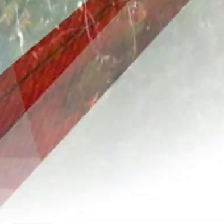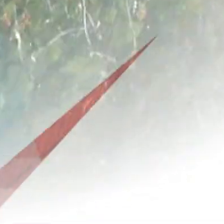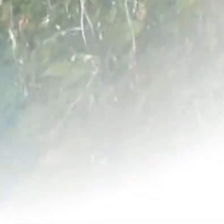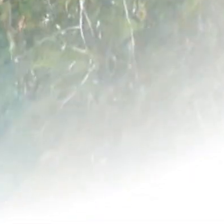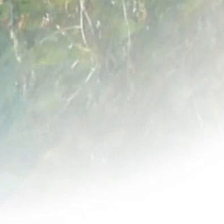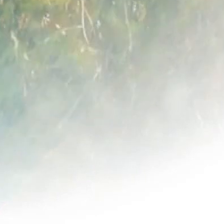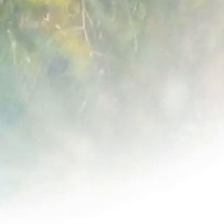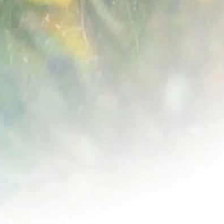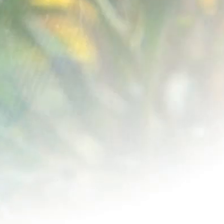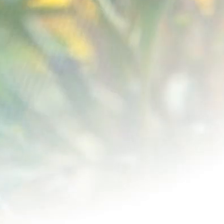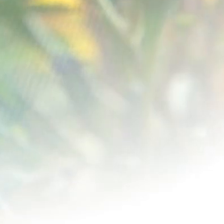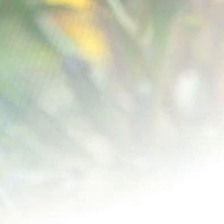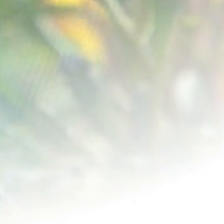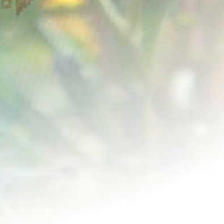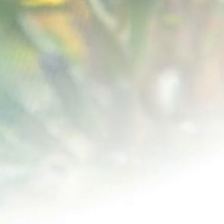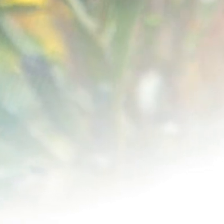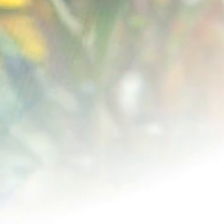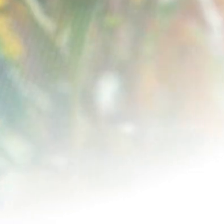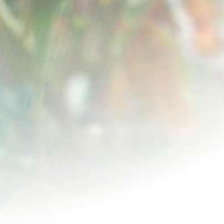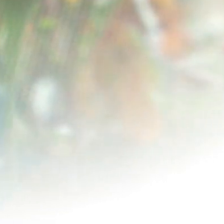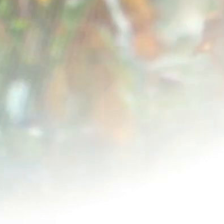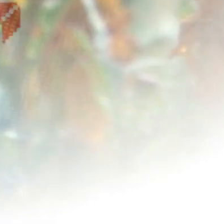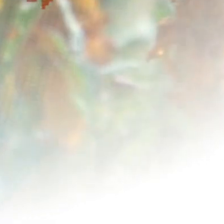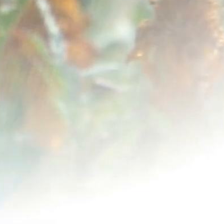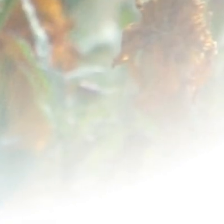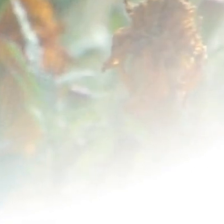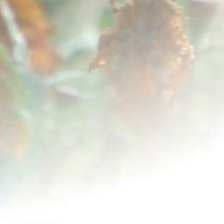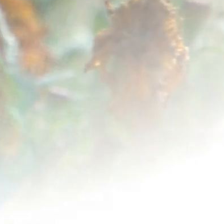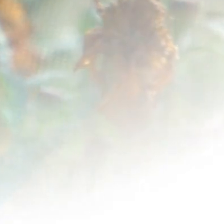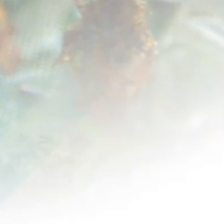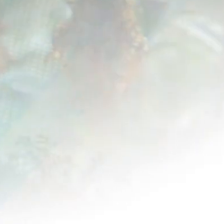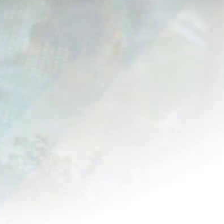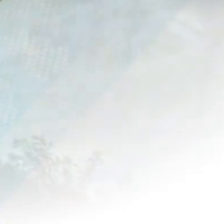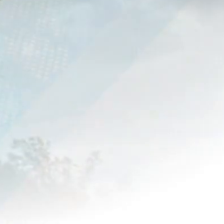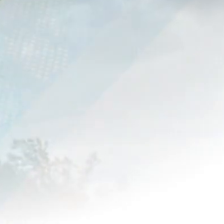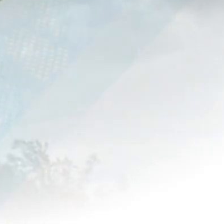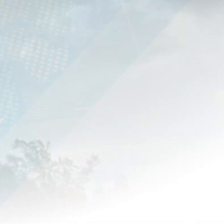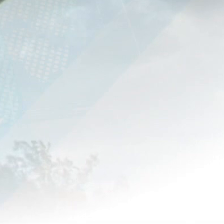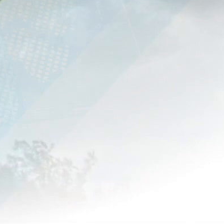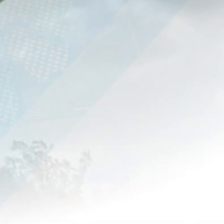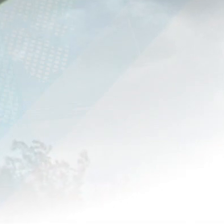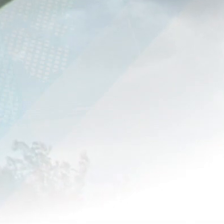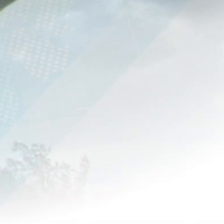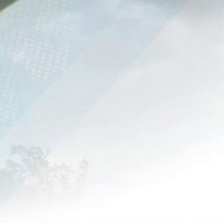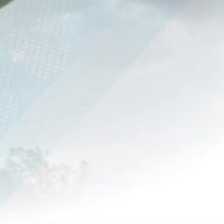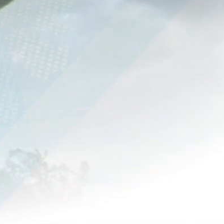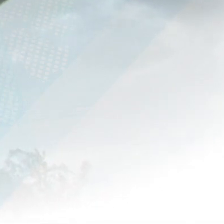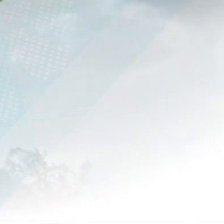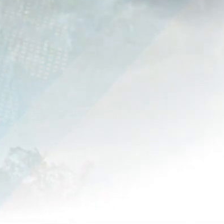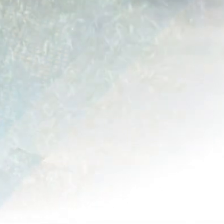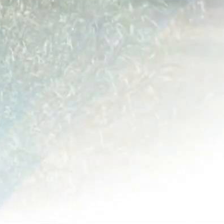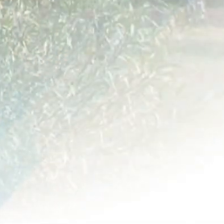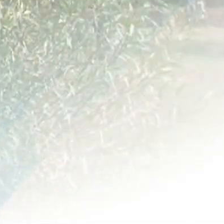чакаюцца слабые геомагнитные буры. У заход солнца у 6 годин 56 хвилин, заход у